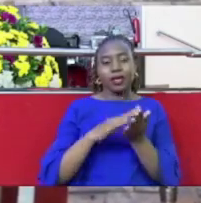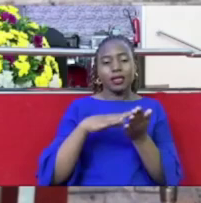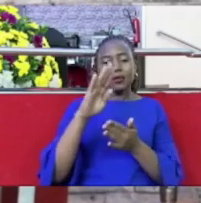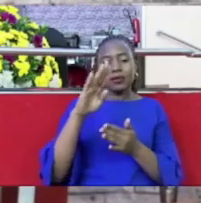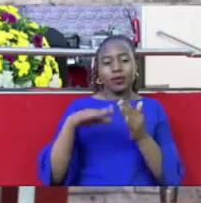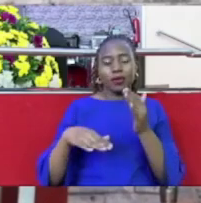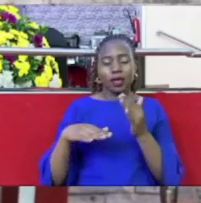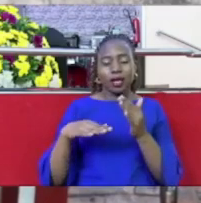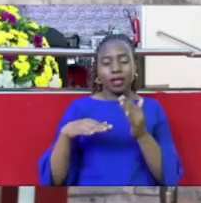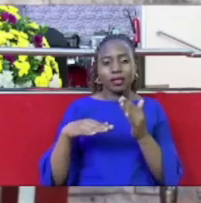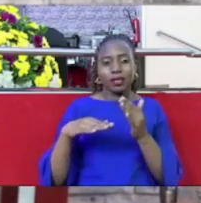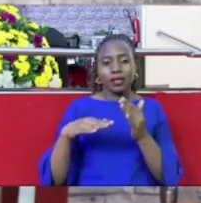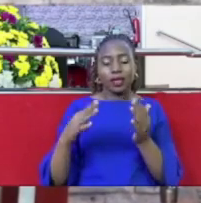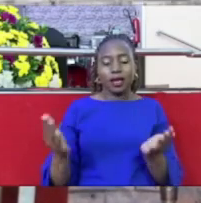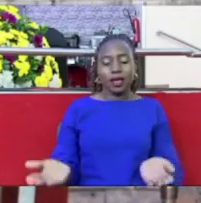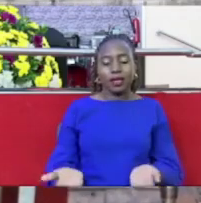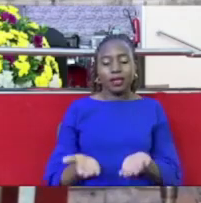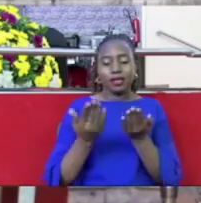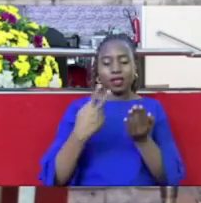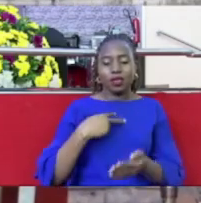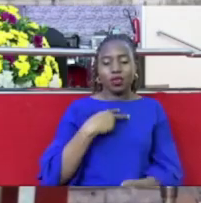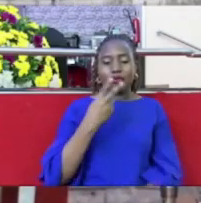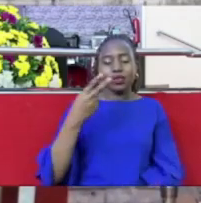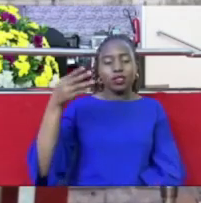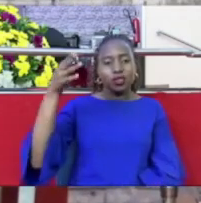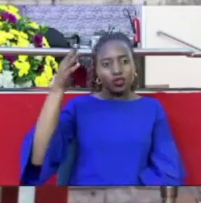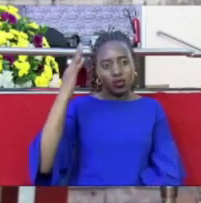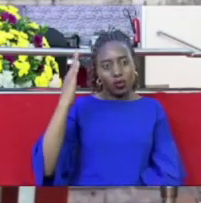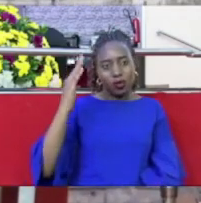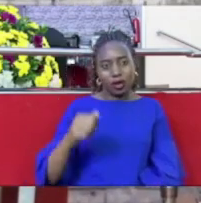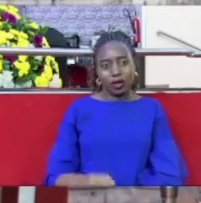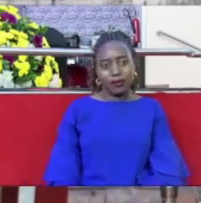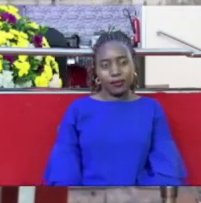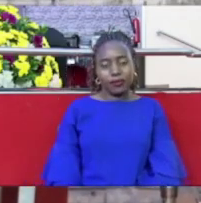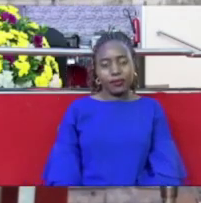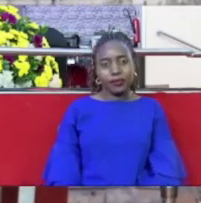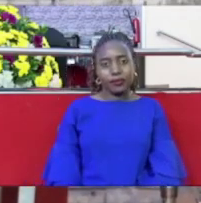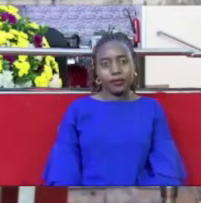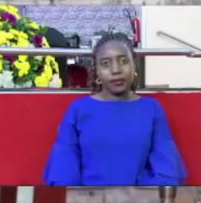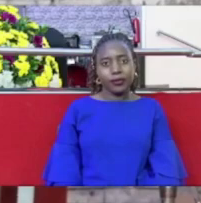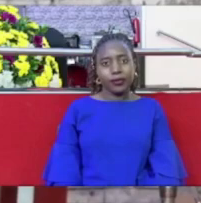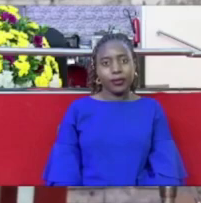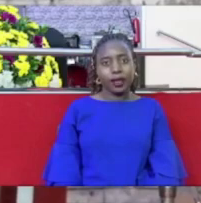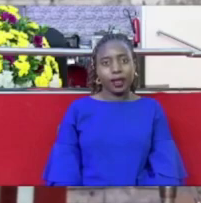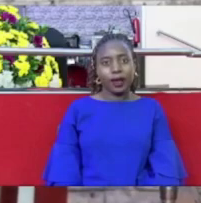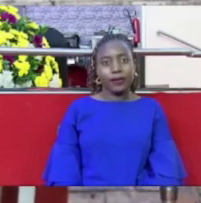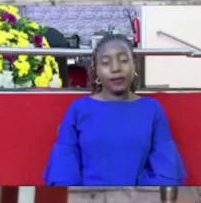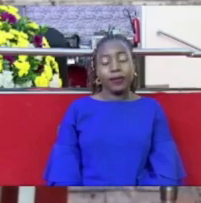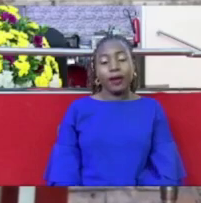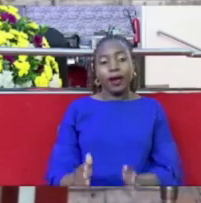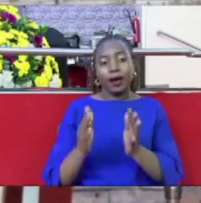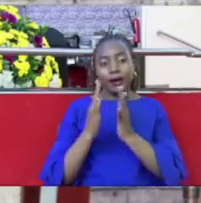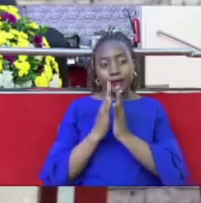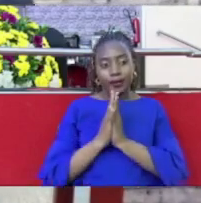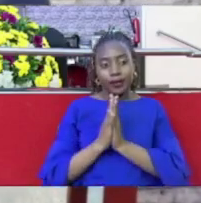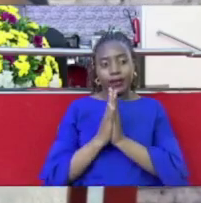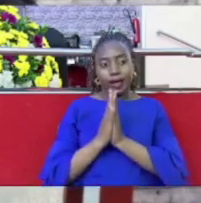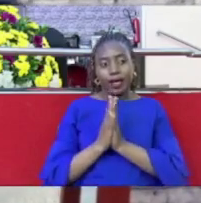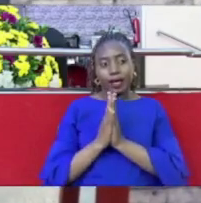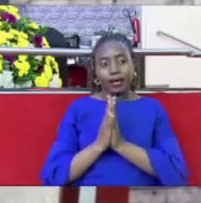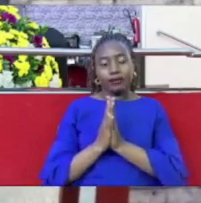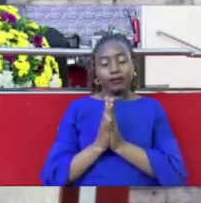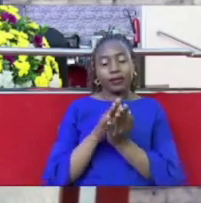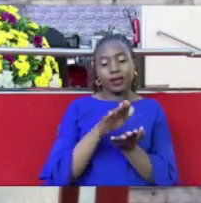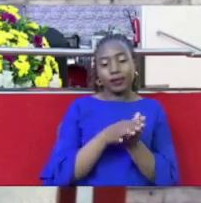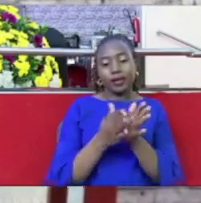voices to God. Maombi ni zaidi ya kuinua sauti zetu mbele zake Mungu. Prayer becomes effective